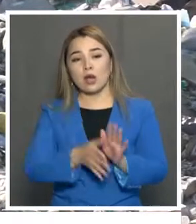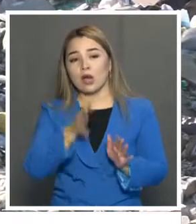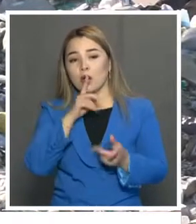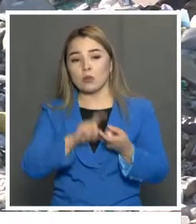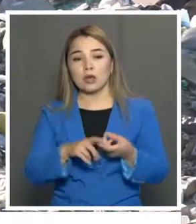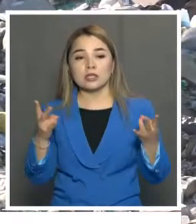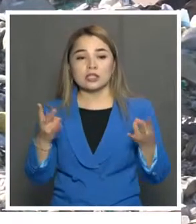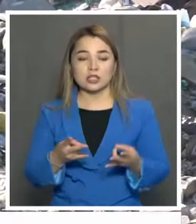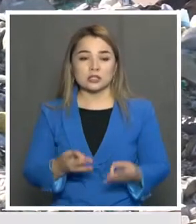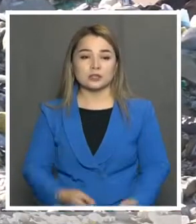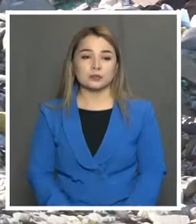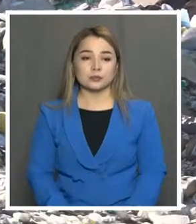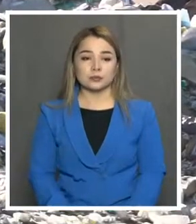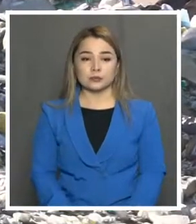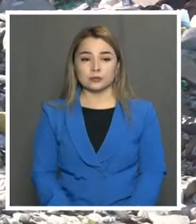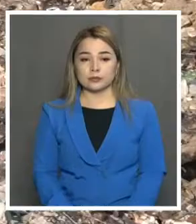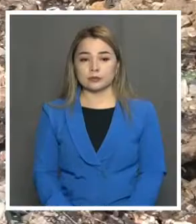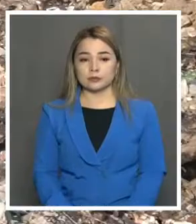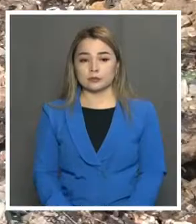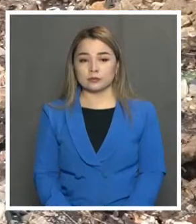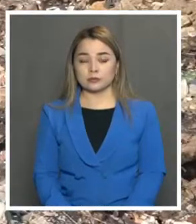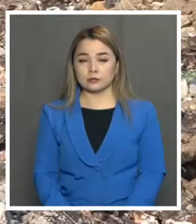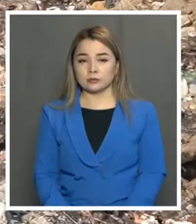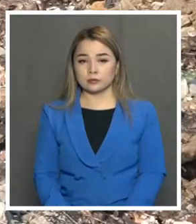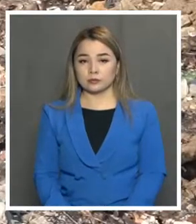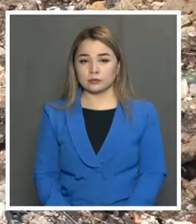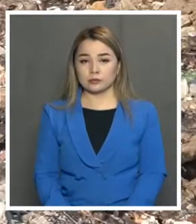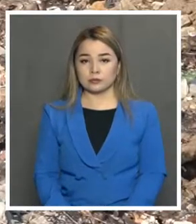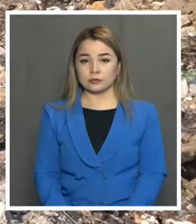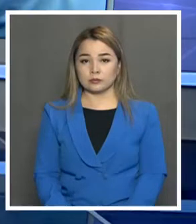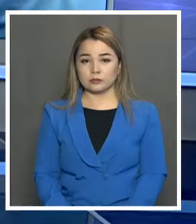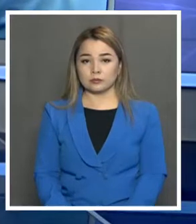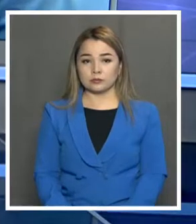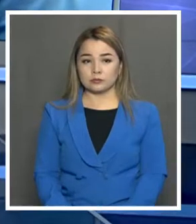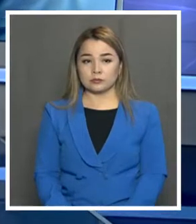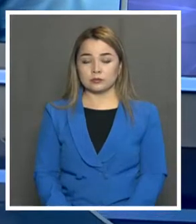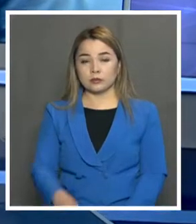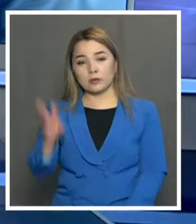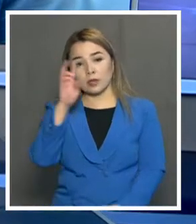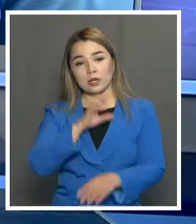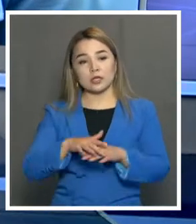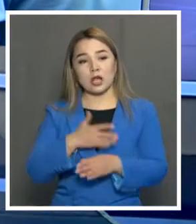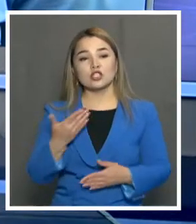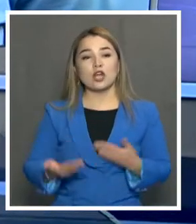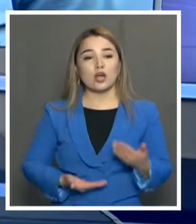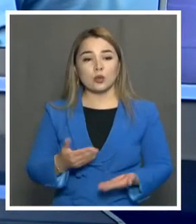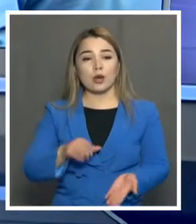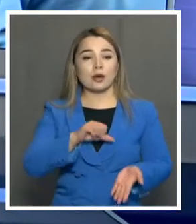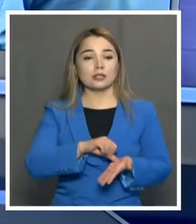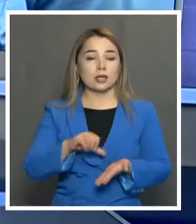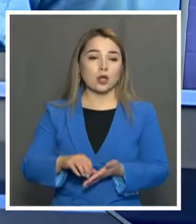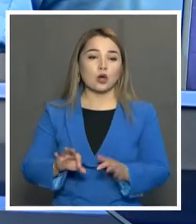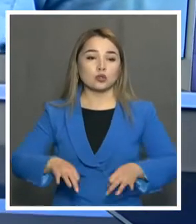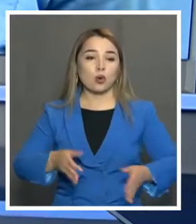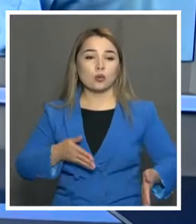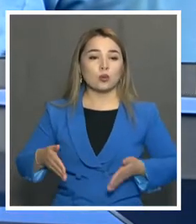қажет. Ермек Елберген, Данияр Жұмағұлов, Қазақстан ұлттық телеарнасы, Көкшетаудан. Елімізде жаяу жүргіншілердің қатысуымен жол көлік